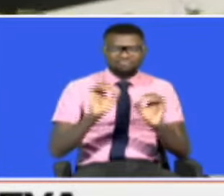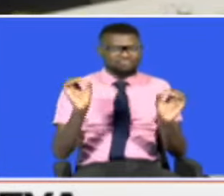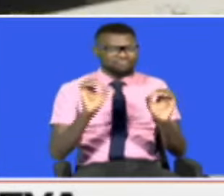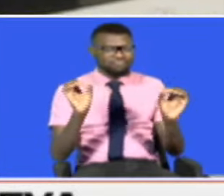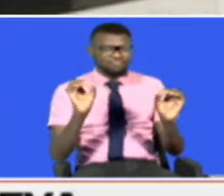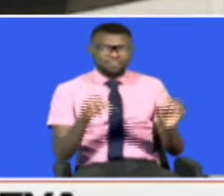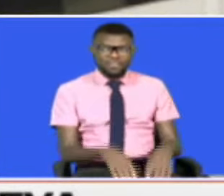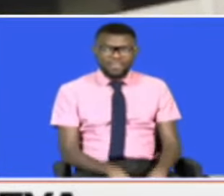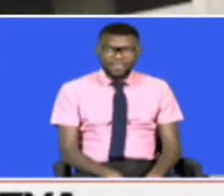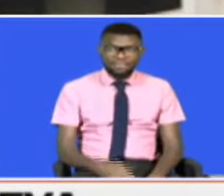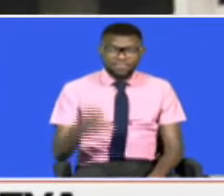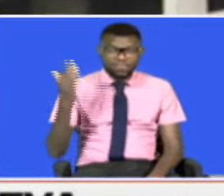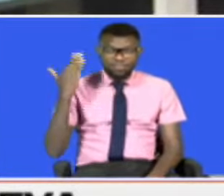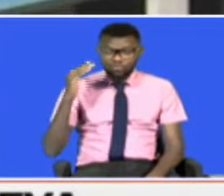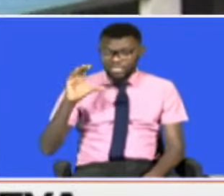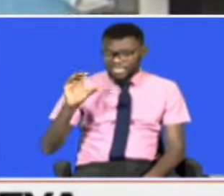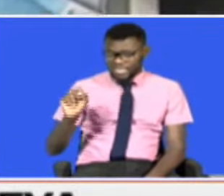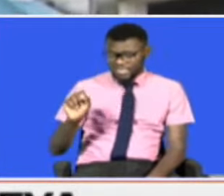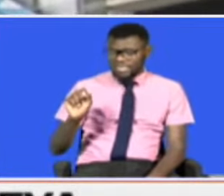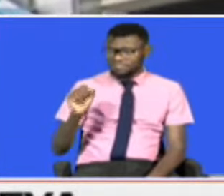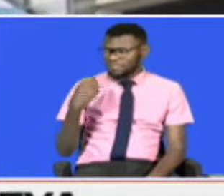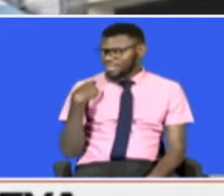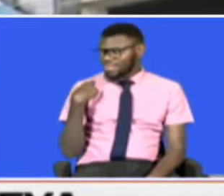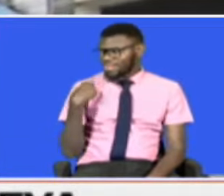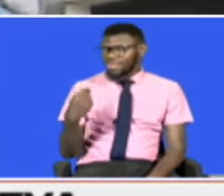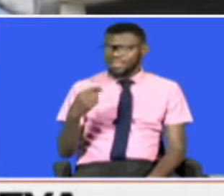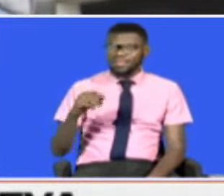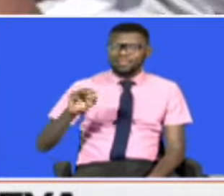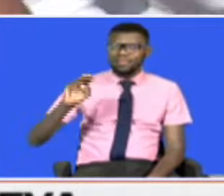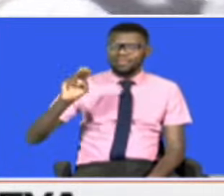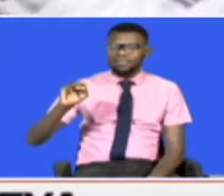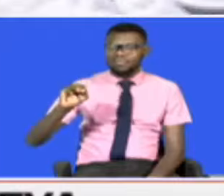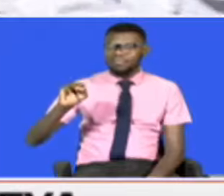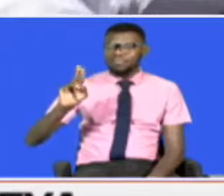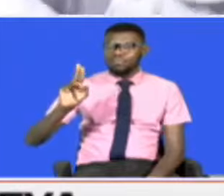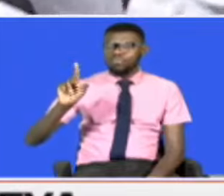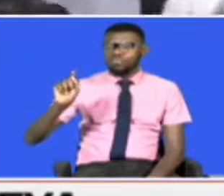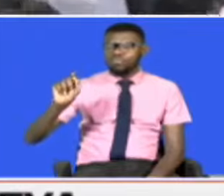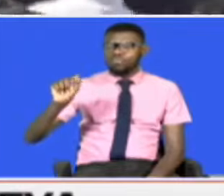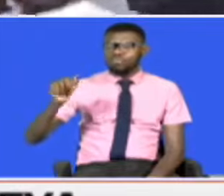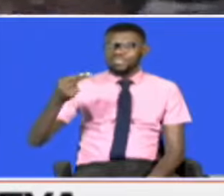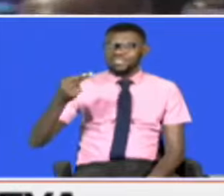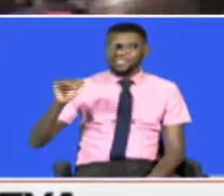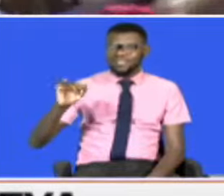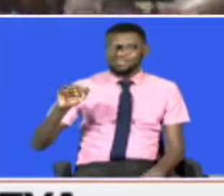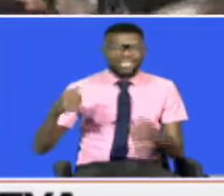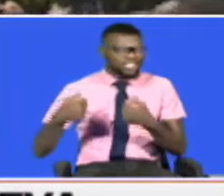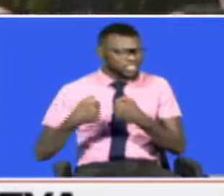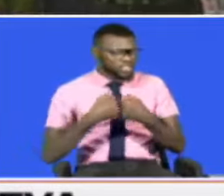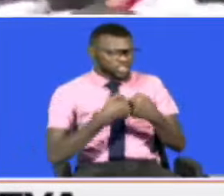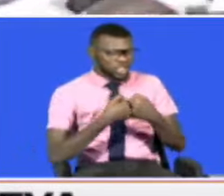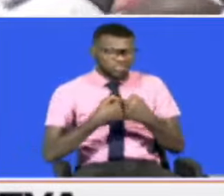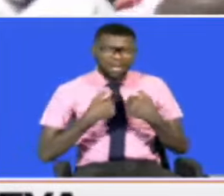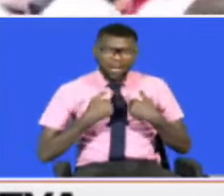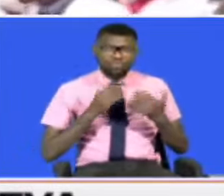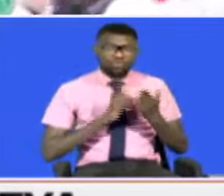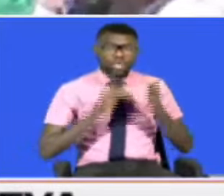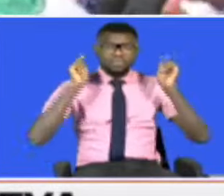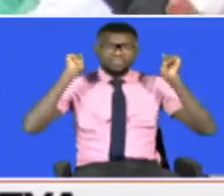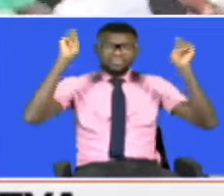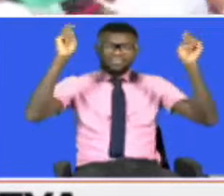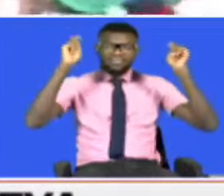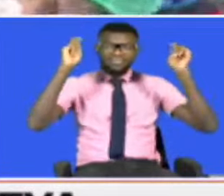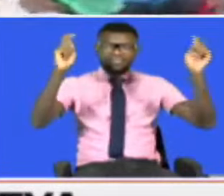hiyo. Aliyekuwa waziri wa afya kabla yake Mutahi Kagwe alikumbana na changamoto ya mgomo wa madaktari mnamo mwaka